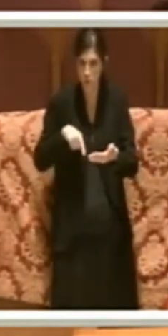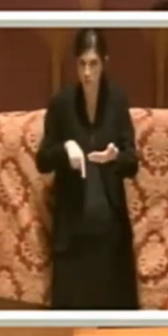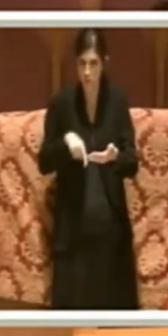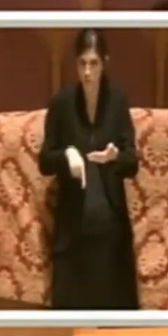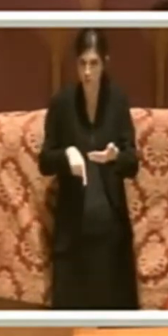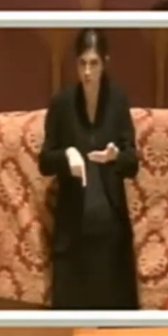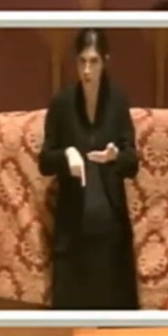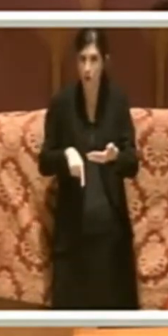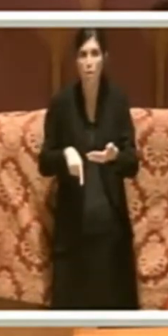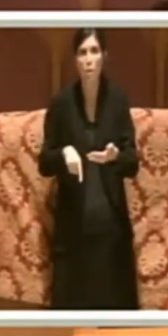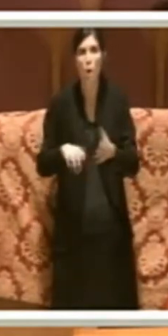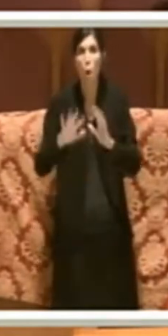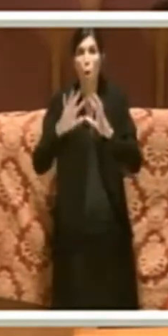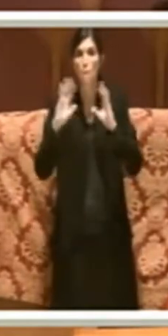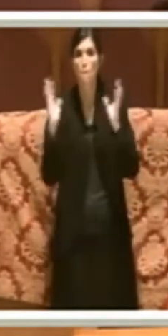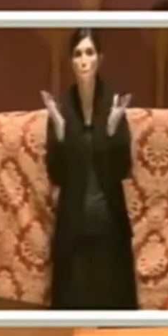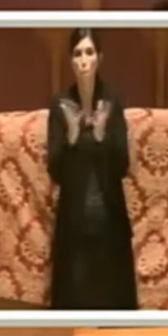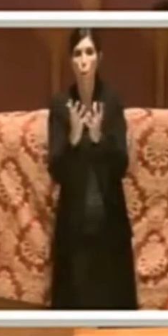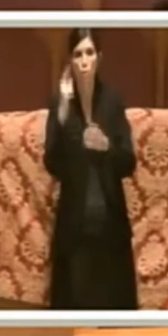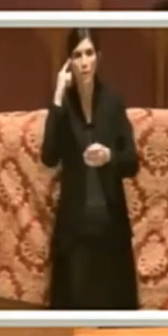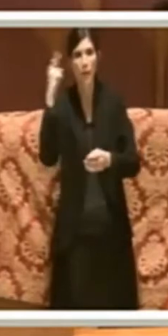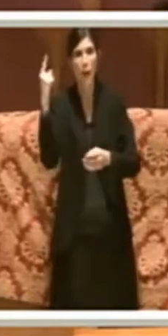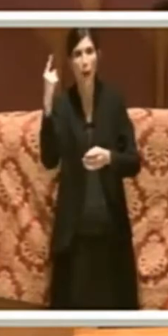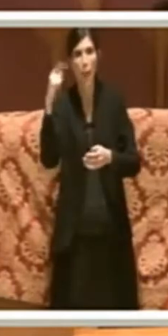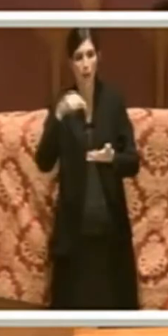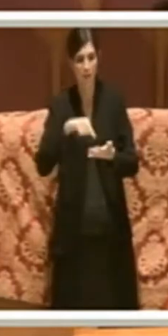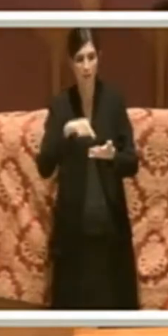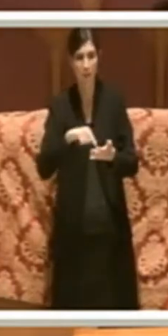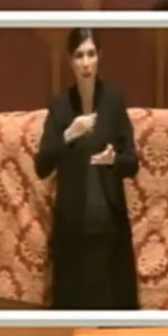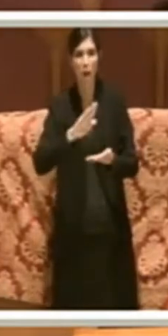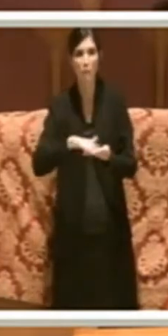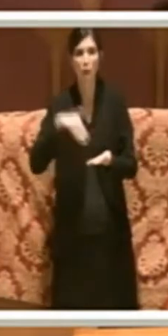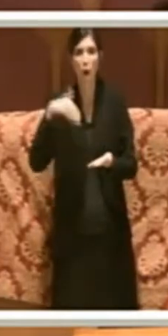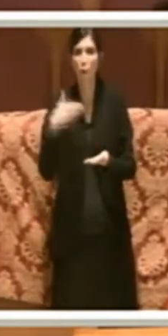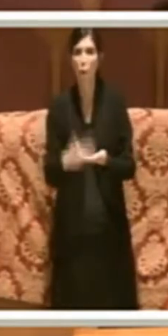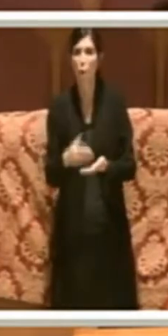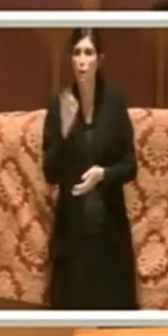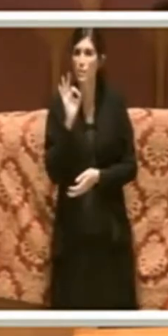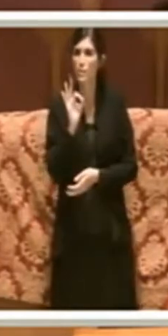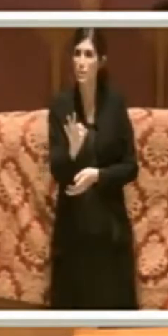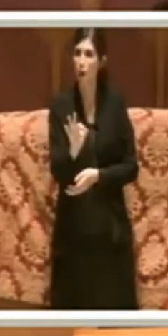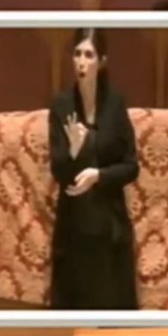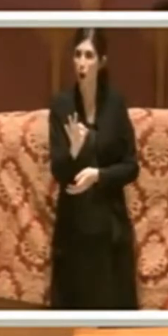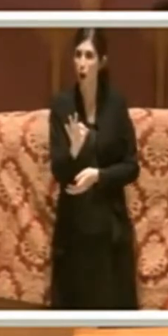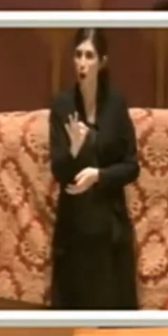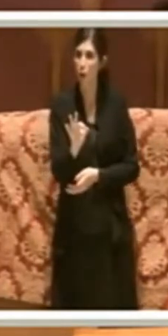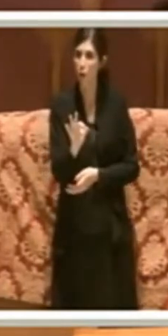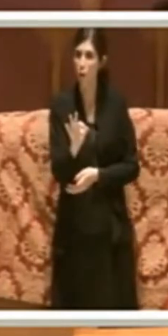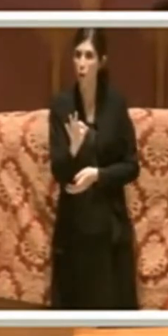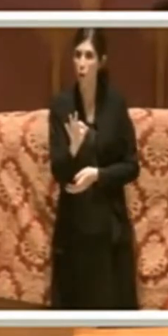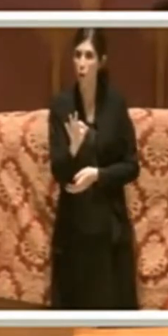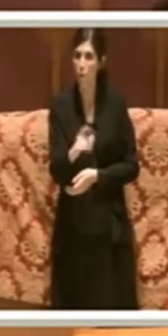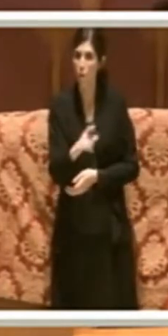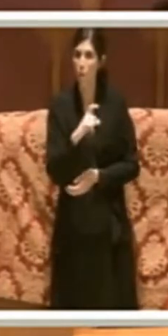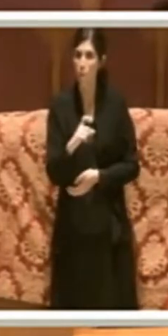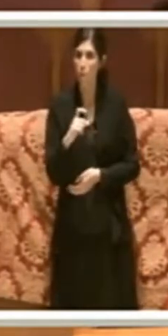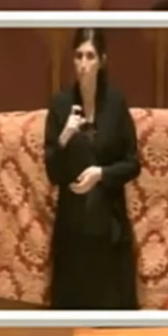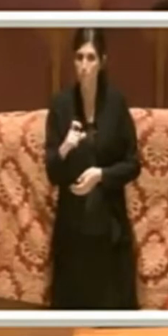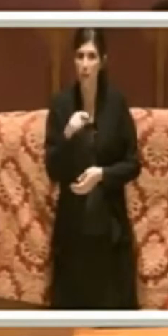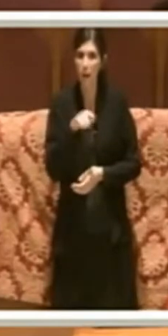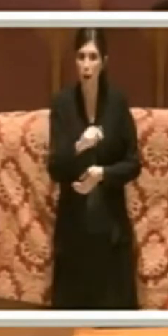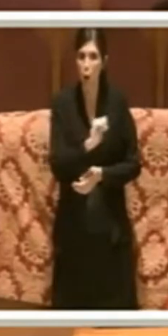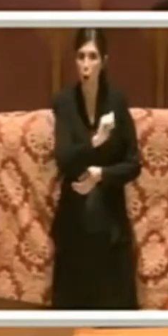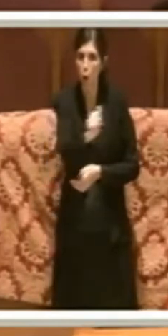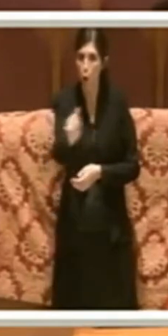ideale, dovrebbe valere zero. Vale a dire, tutte le partite dovrebbero essere riconciliate in modo che ogni singola partita